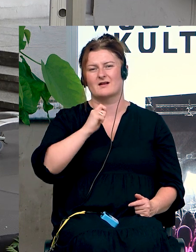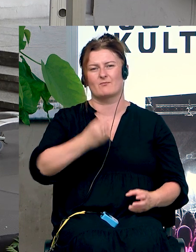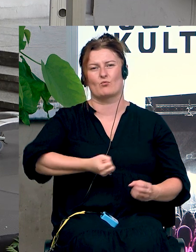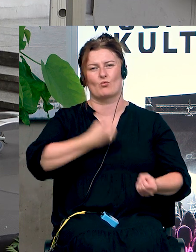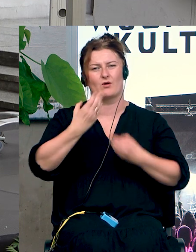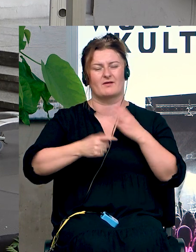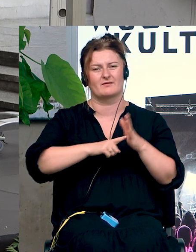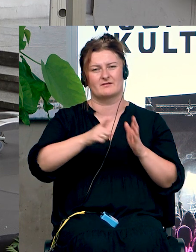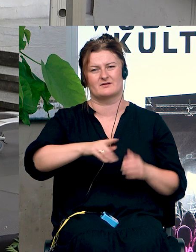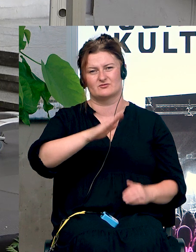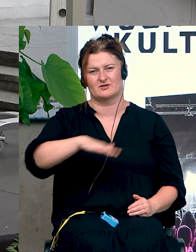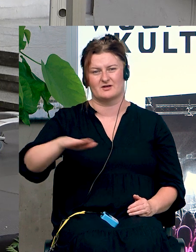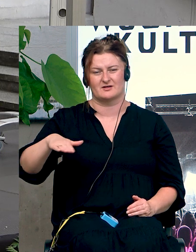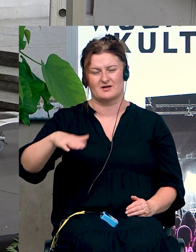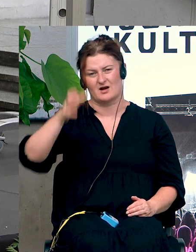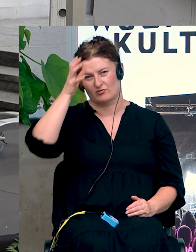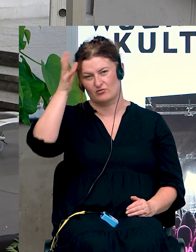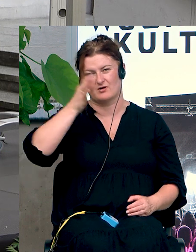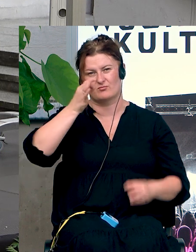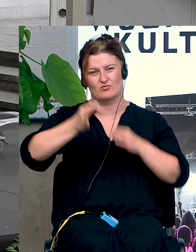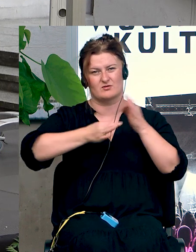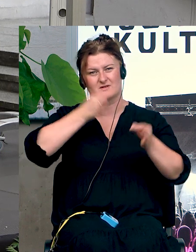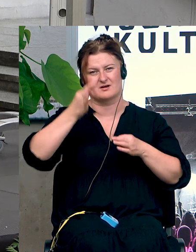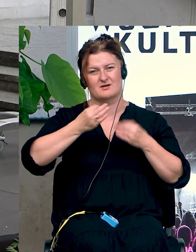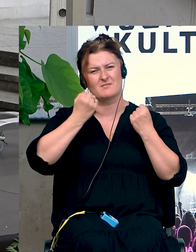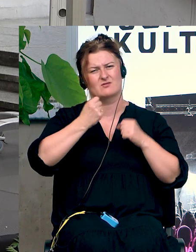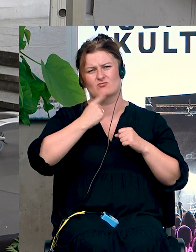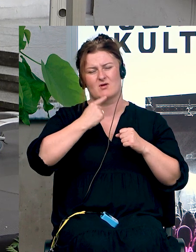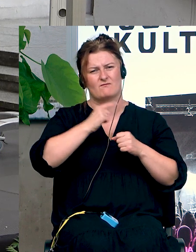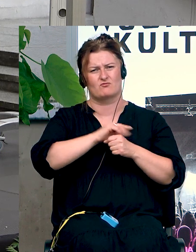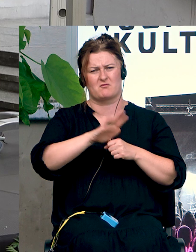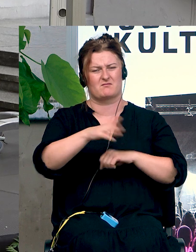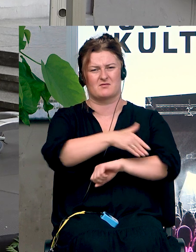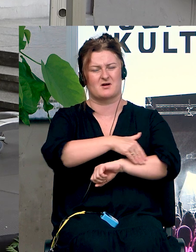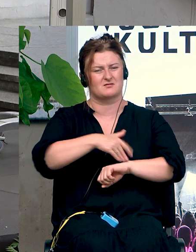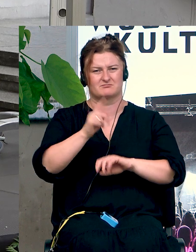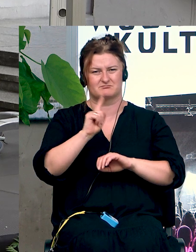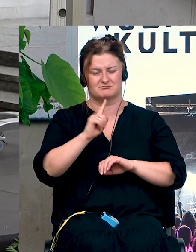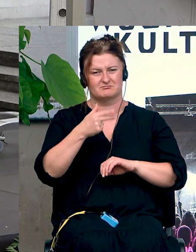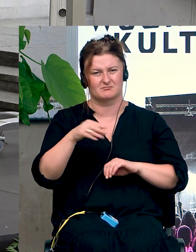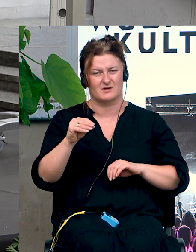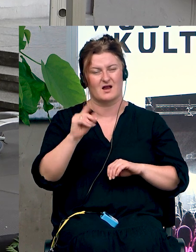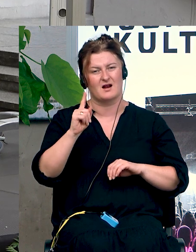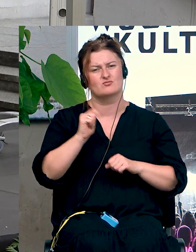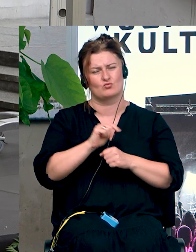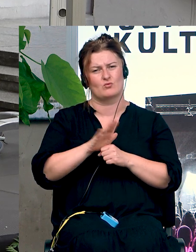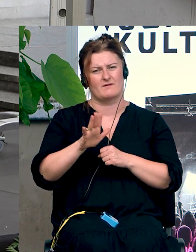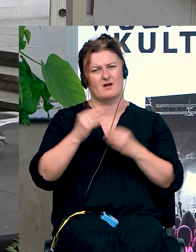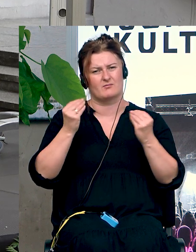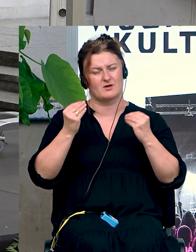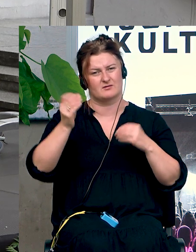піснярка. Дуже, на жаль, небагато знана за кордоном, але розкішна просто. І